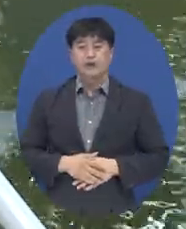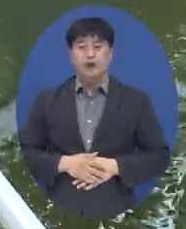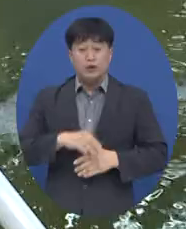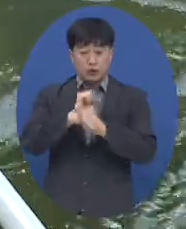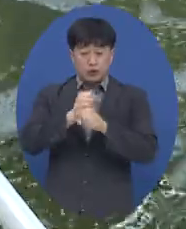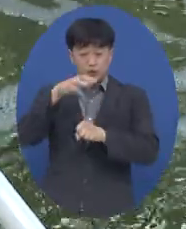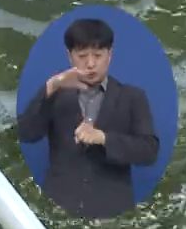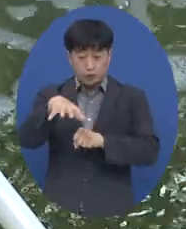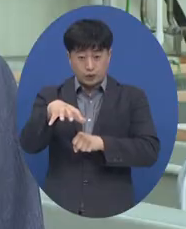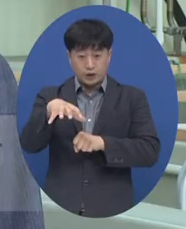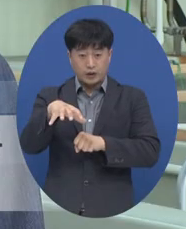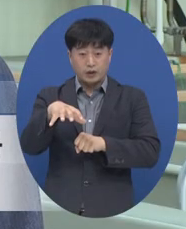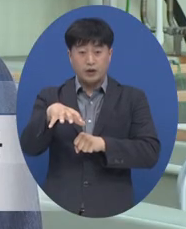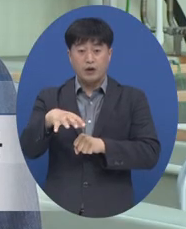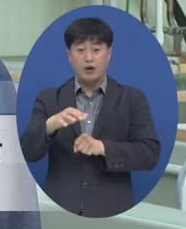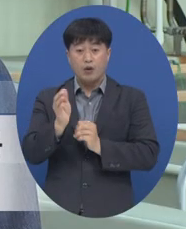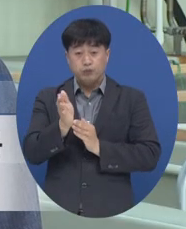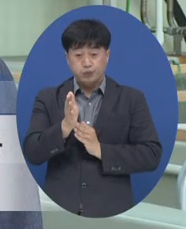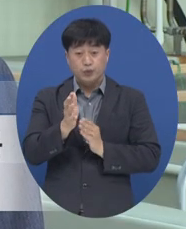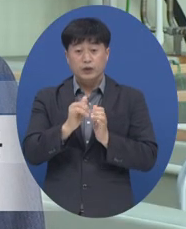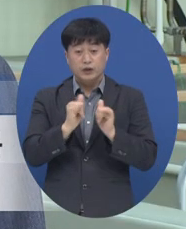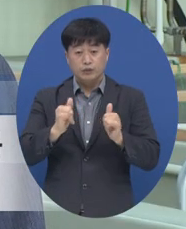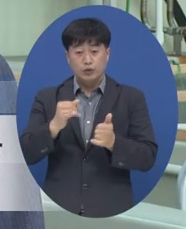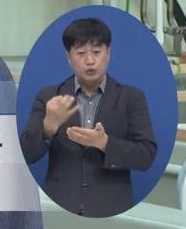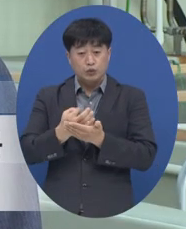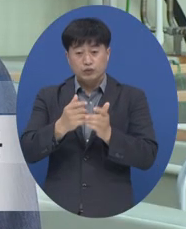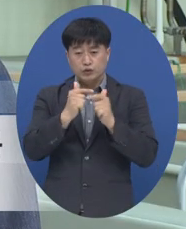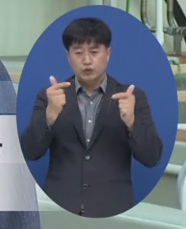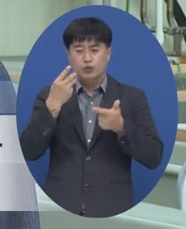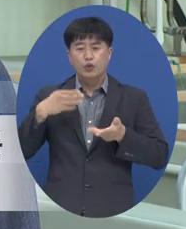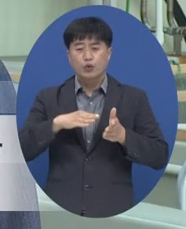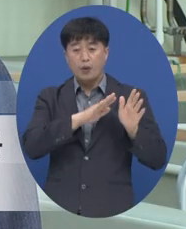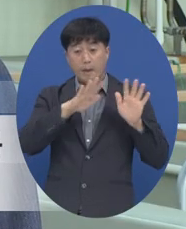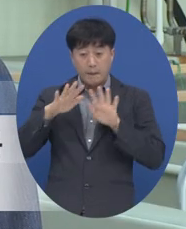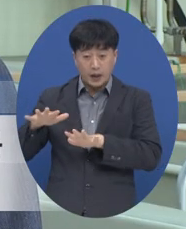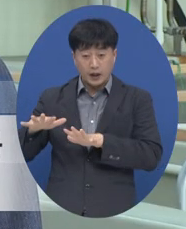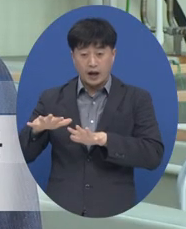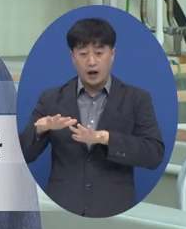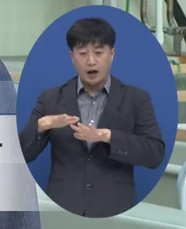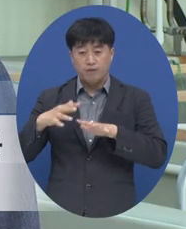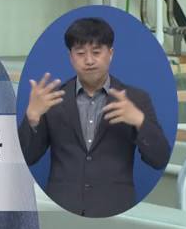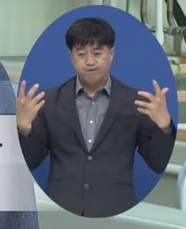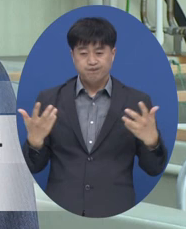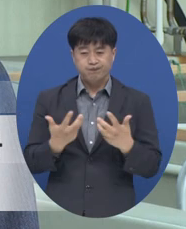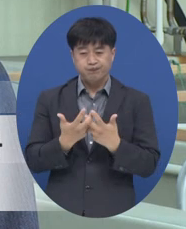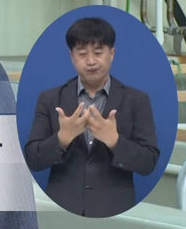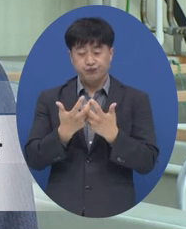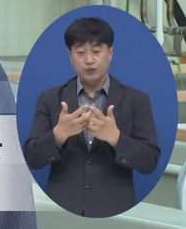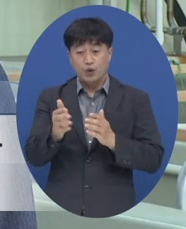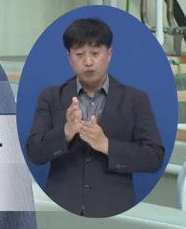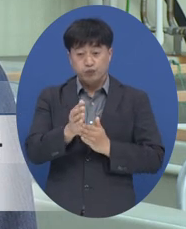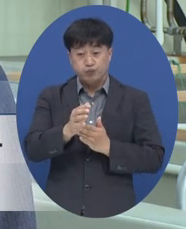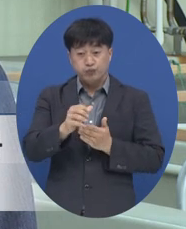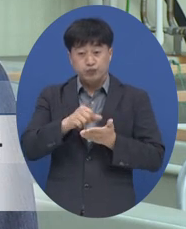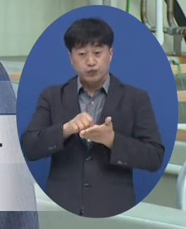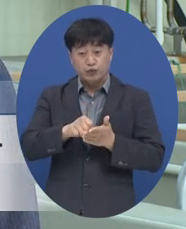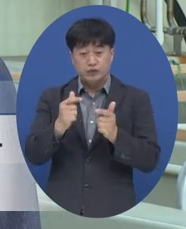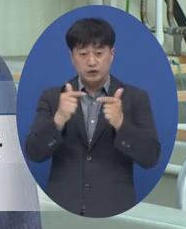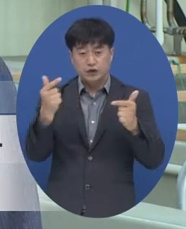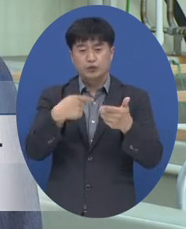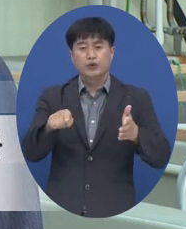우리 연구소에서는 어민 소득 증대와 경기 그 경기 바다의 그 풍부한 어족 자원 증대를